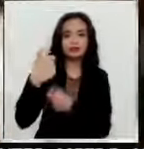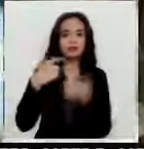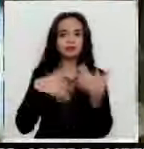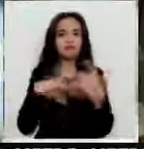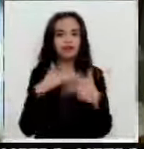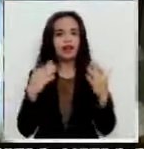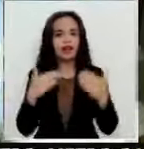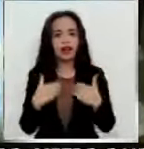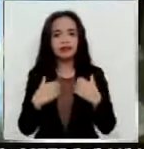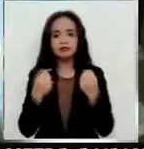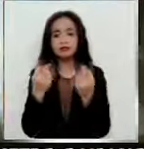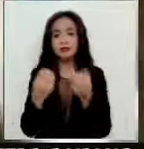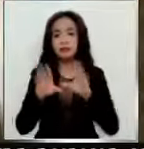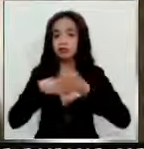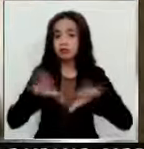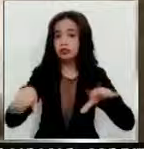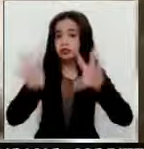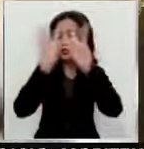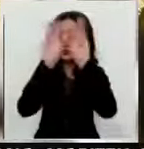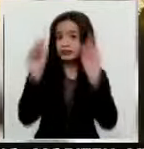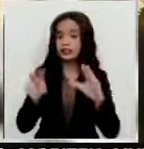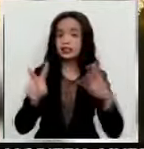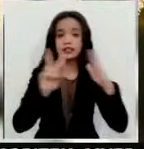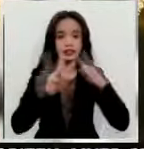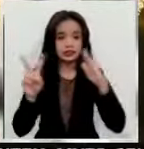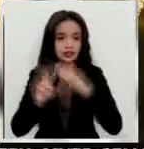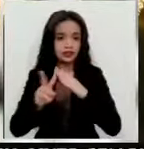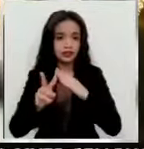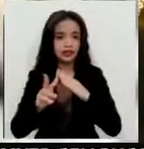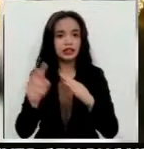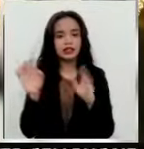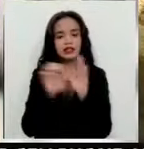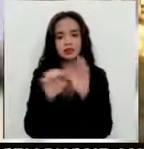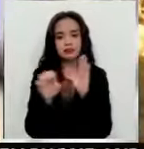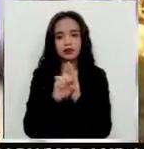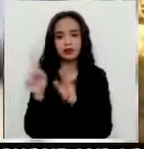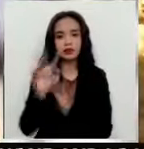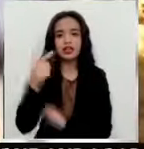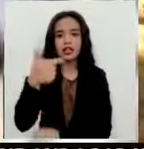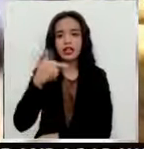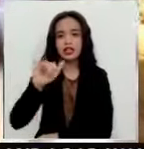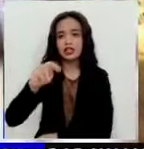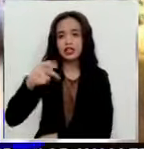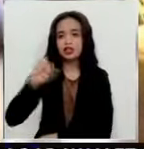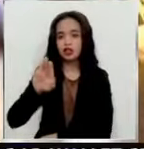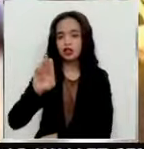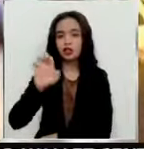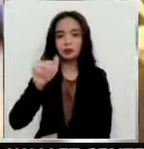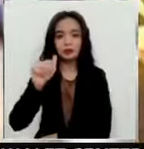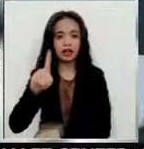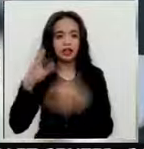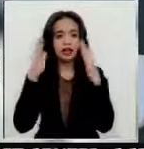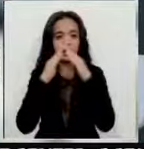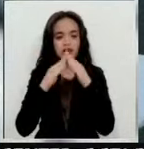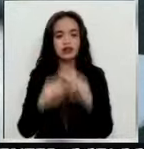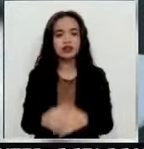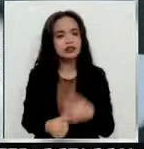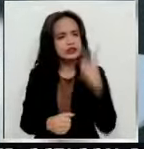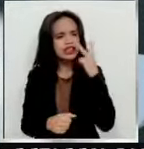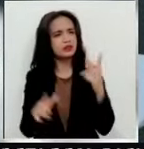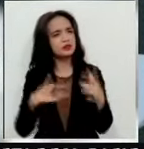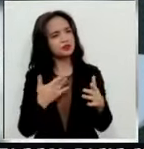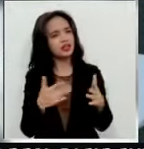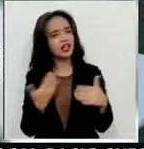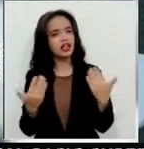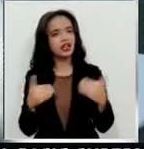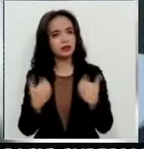sa Children's Christmas Village, kung saan merong giant gingerbread house. Nafe-feel namin na parang bata kami ulit.